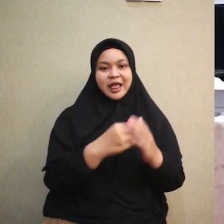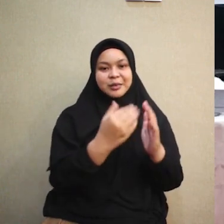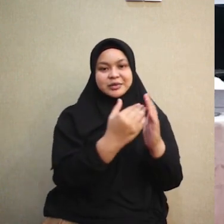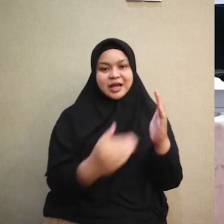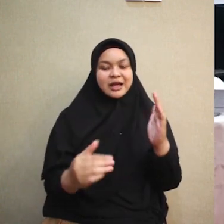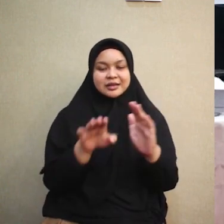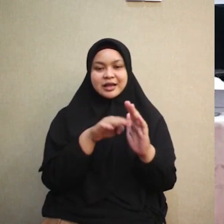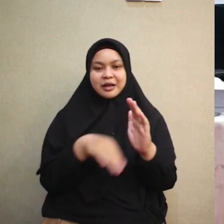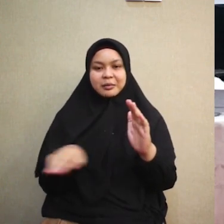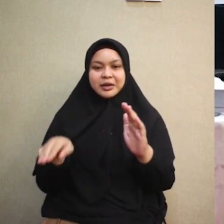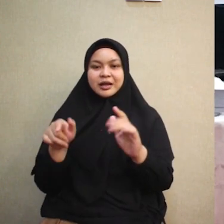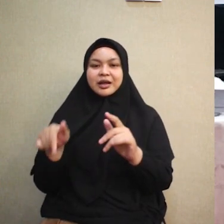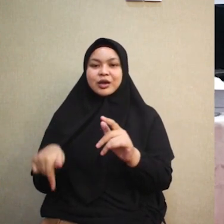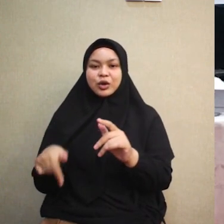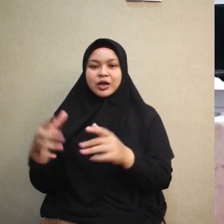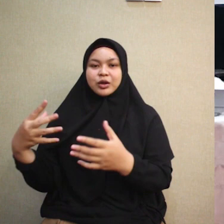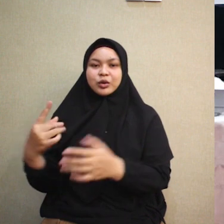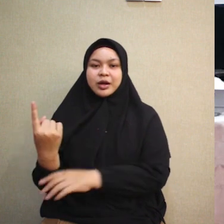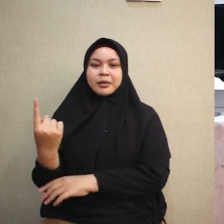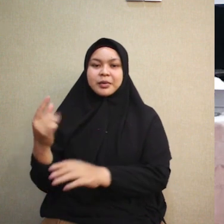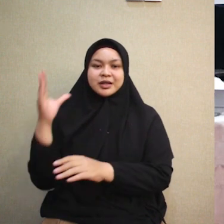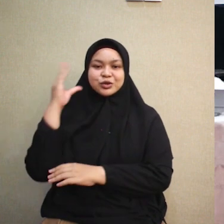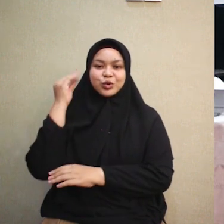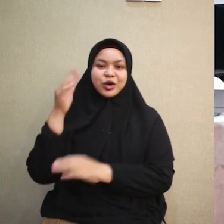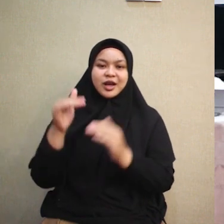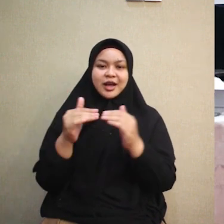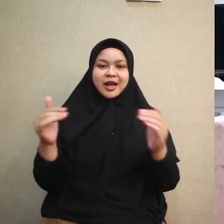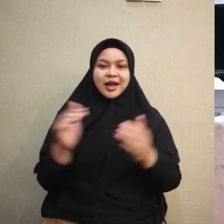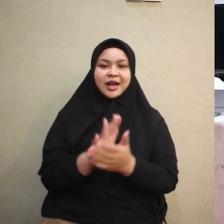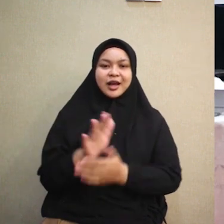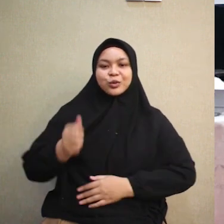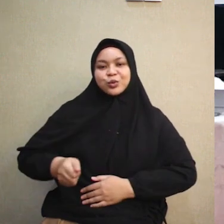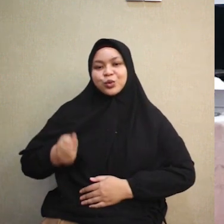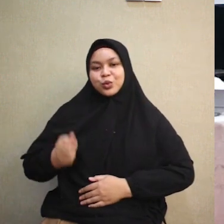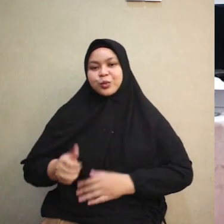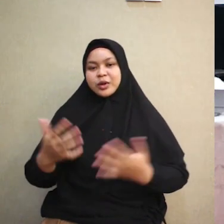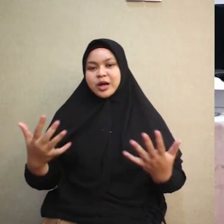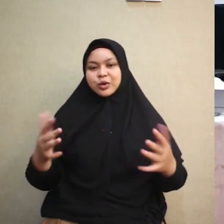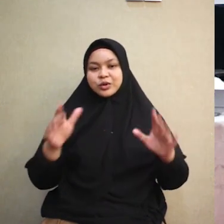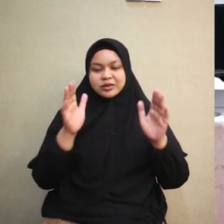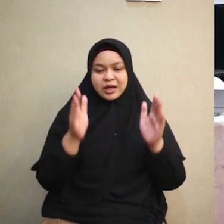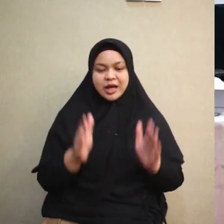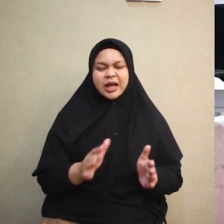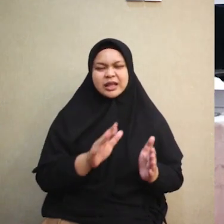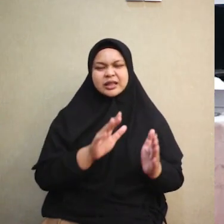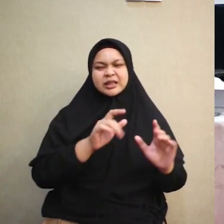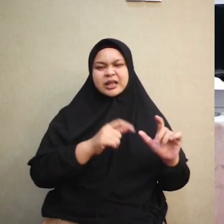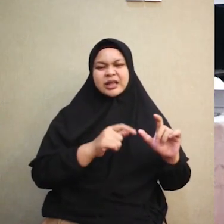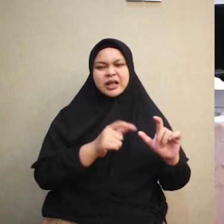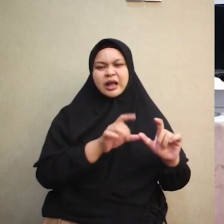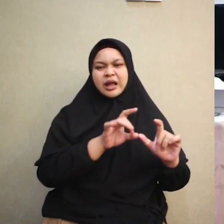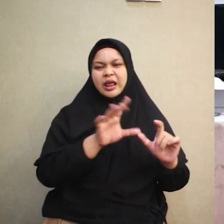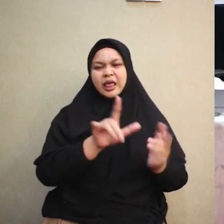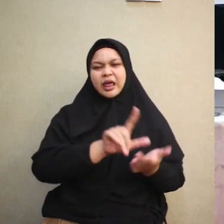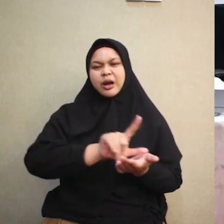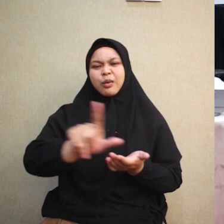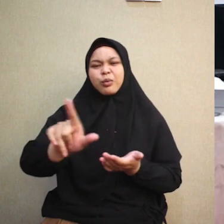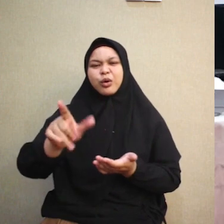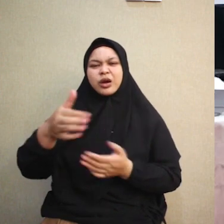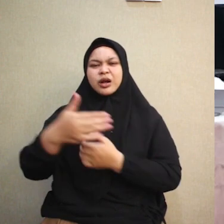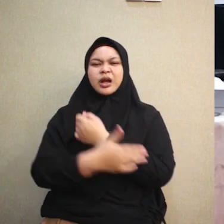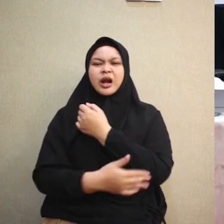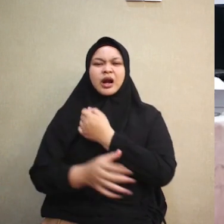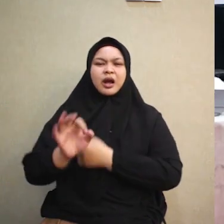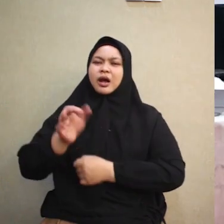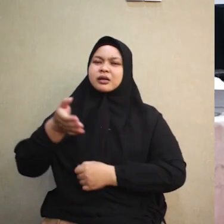isu keadilan dan hukum ya Tapi pada sisi yang lain ketika laporan negara ini malah nggak siap untuk mengatakan negara